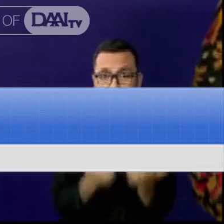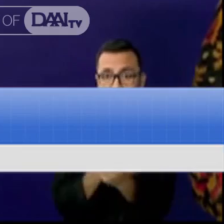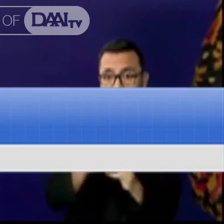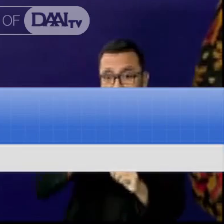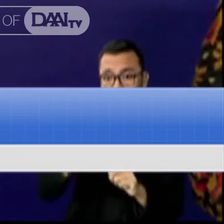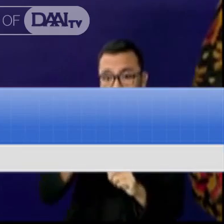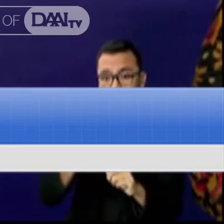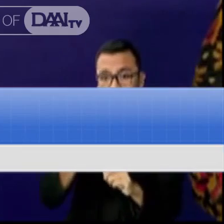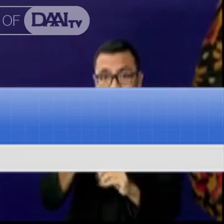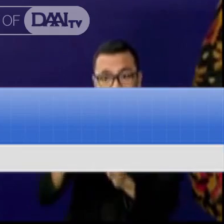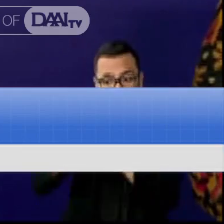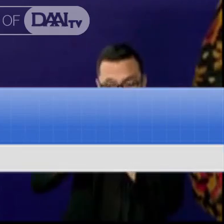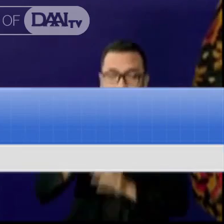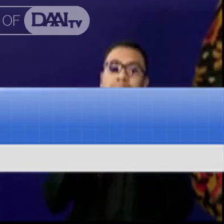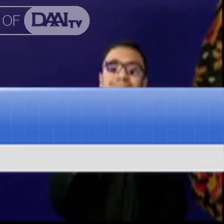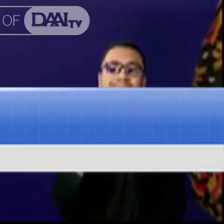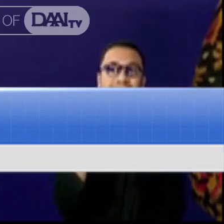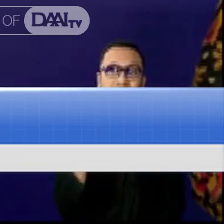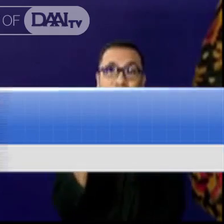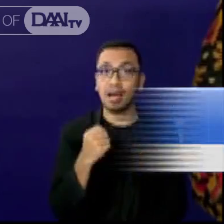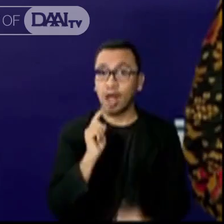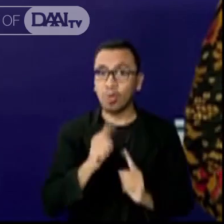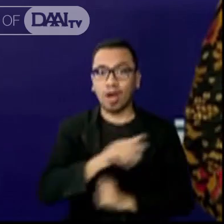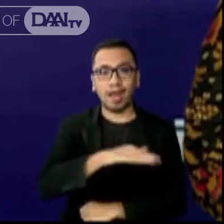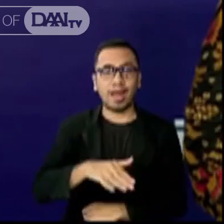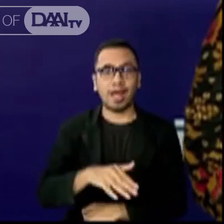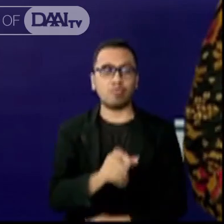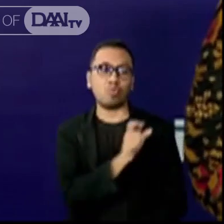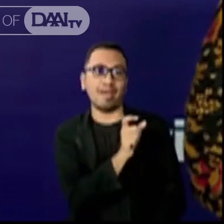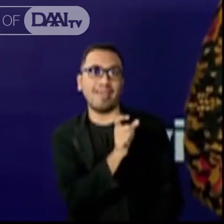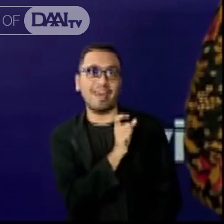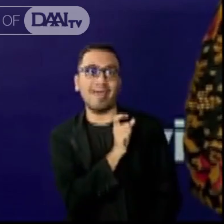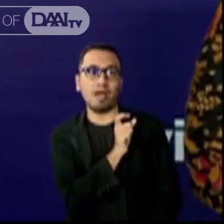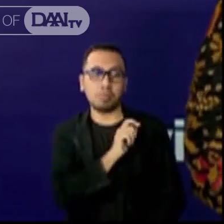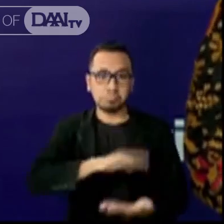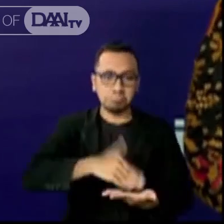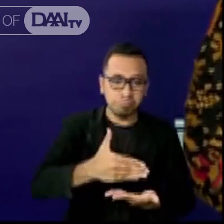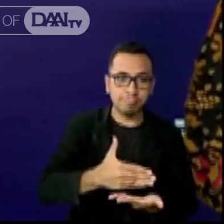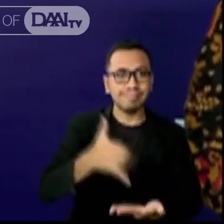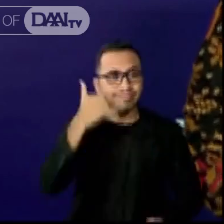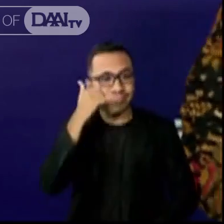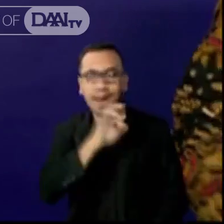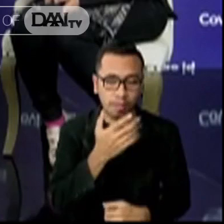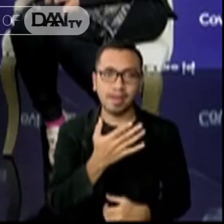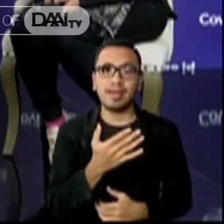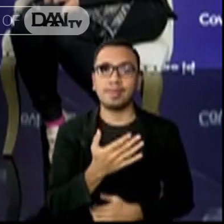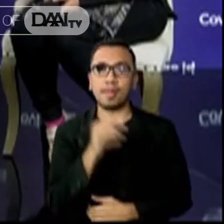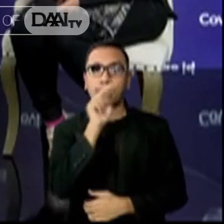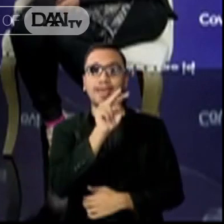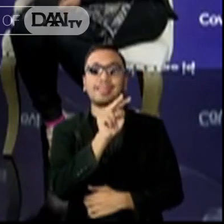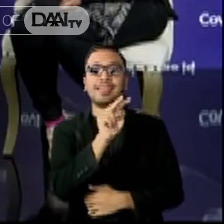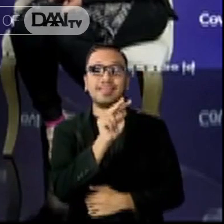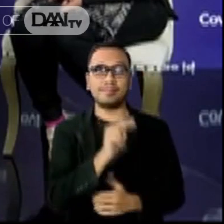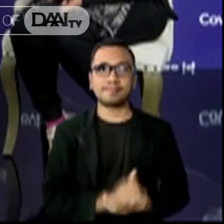dengan PJJ. Sementara anak-anak yang kelas menengah atas dan apalagi kaya yang punya segalanya, sebenarnya mereka terlayani. Kita